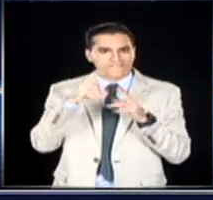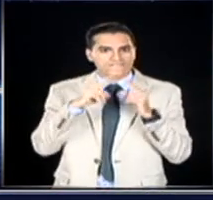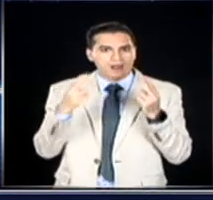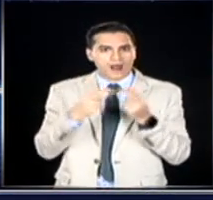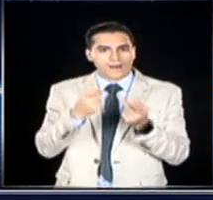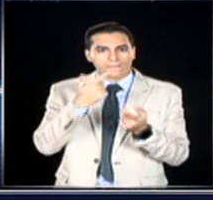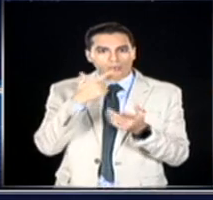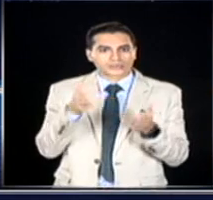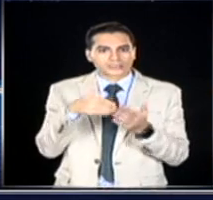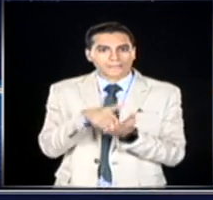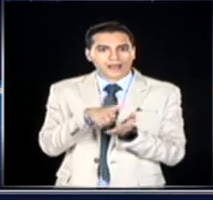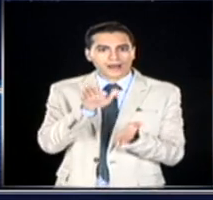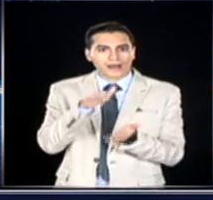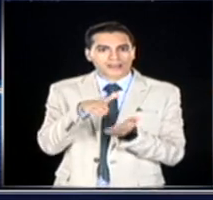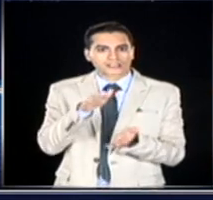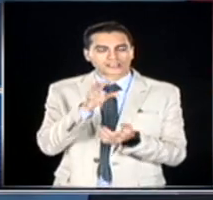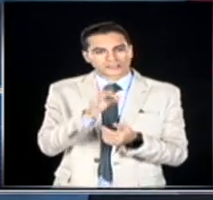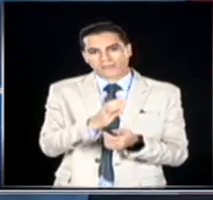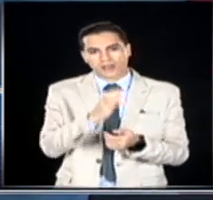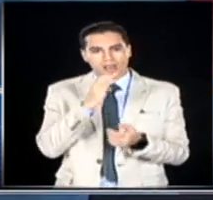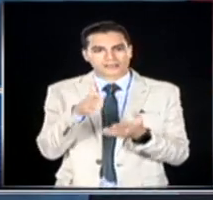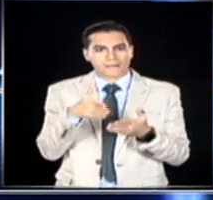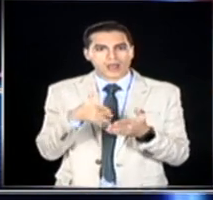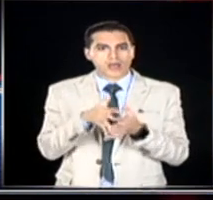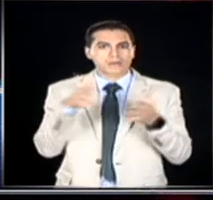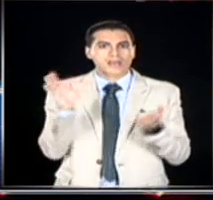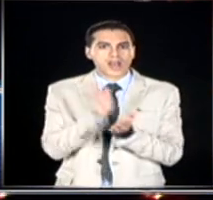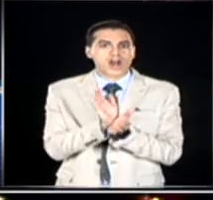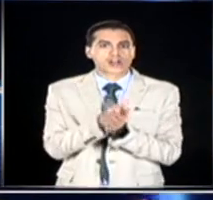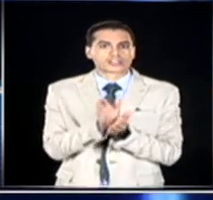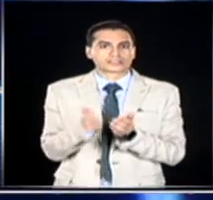القرش. القرش طبعاً إجابة خاطئة،